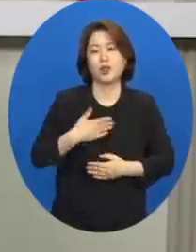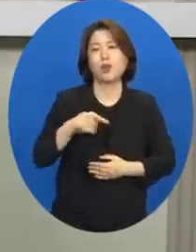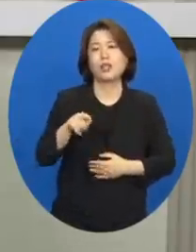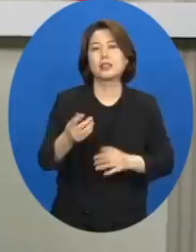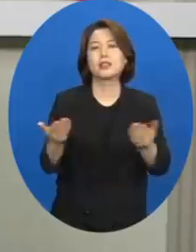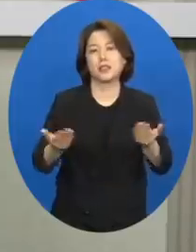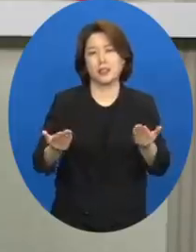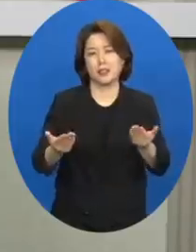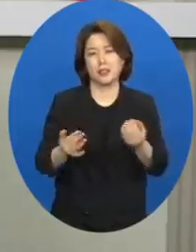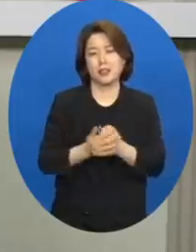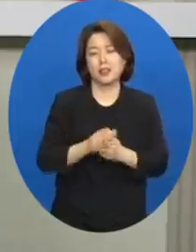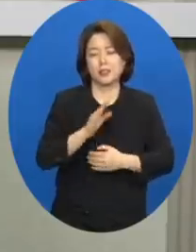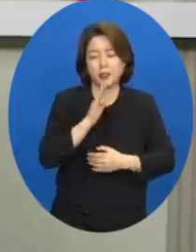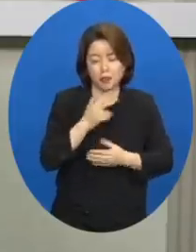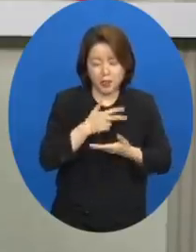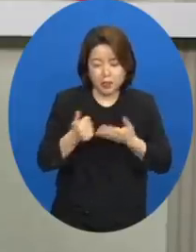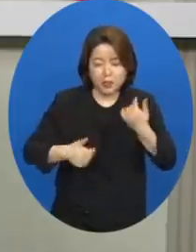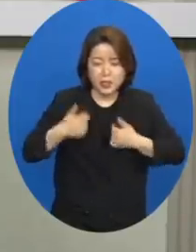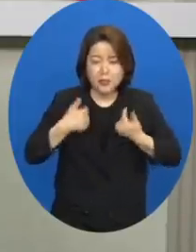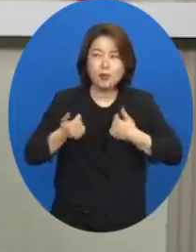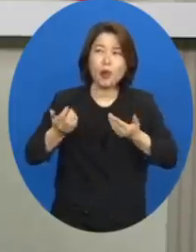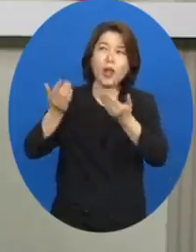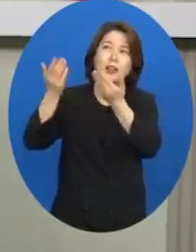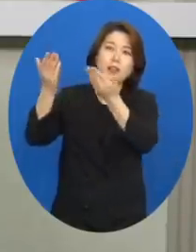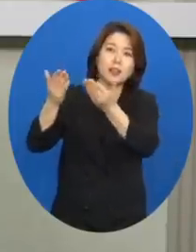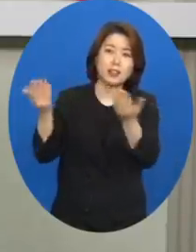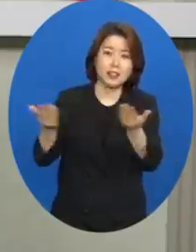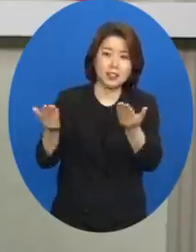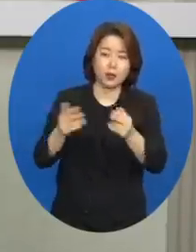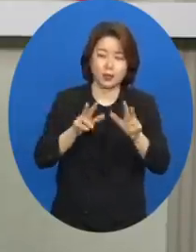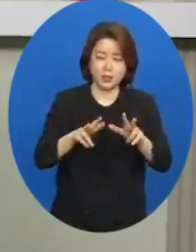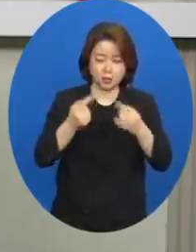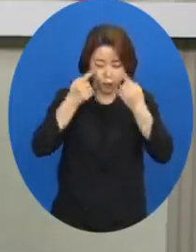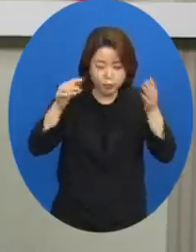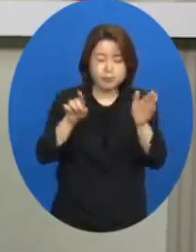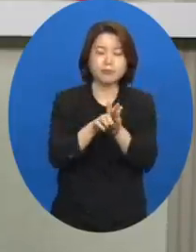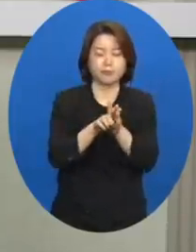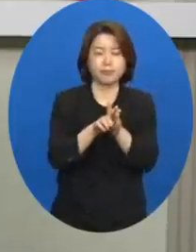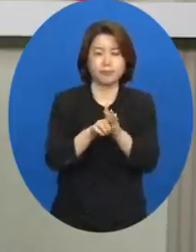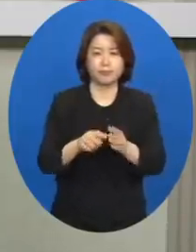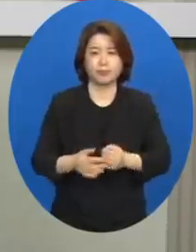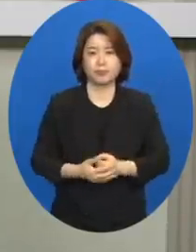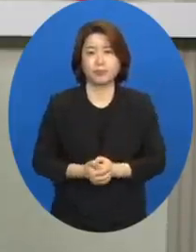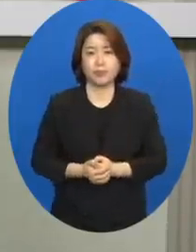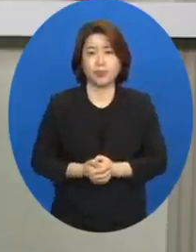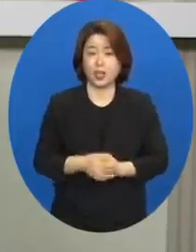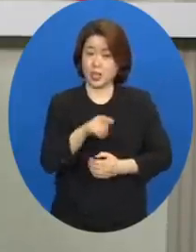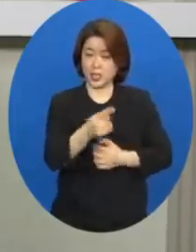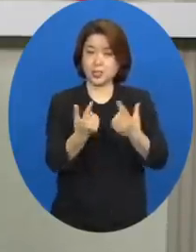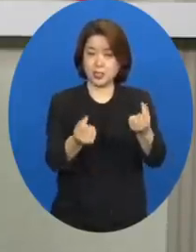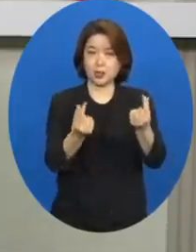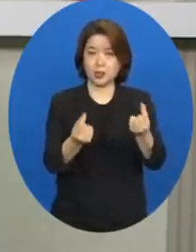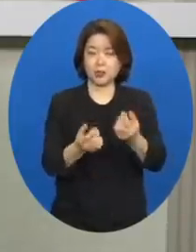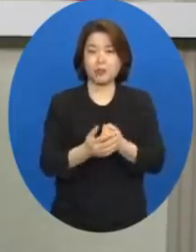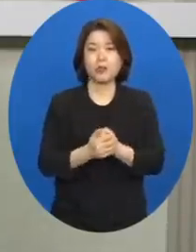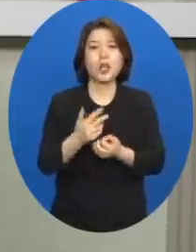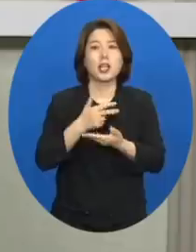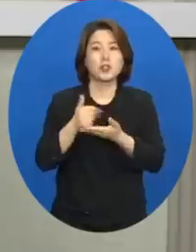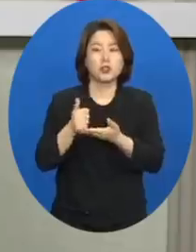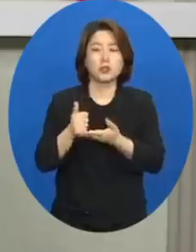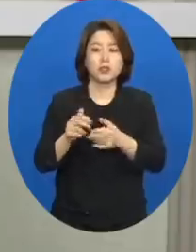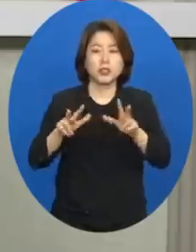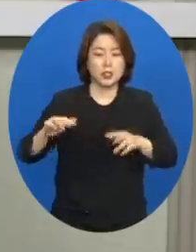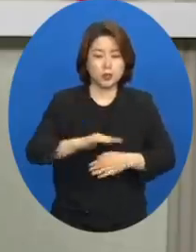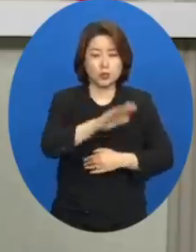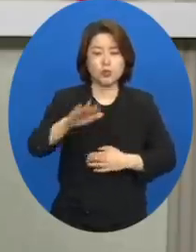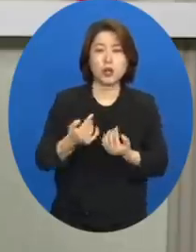주님을 정말 기쁘시게 한 것이라 고 지금도 확신합니다 이처럼 주님은 지금